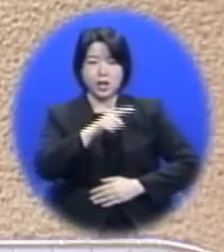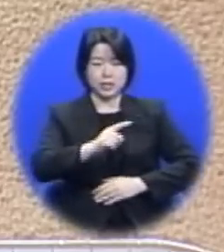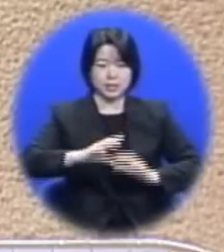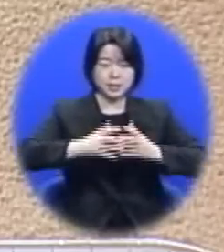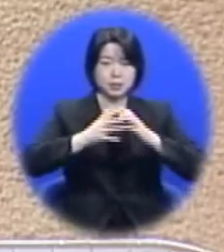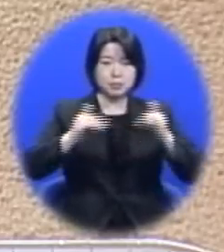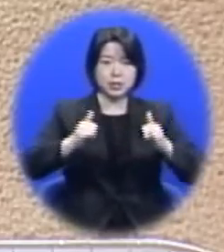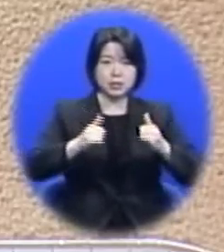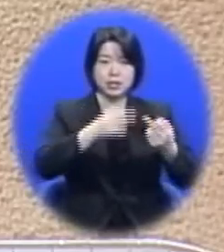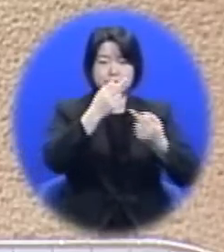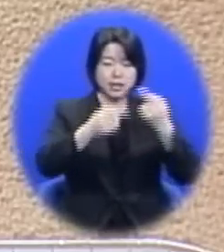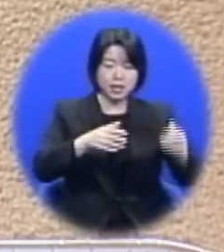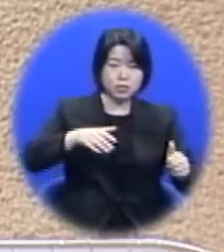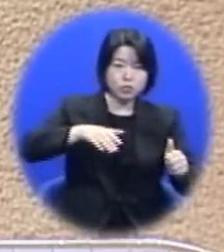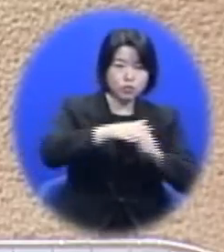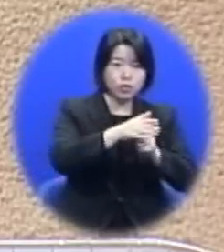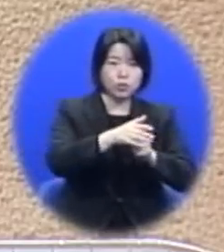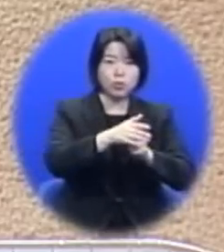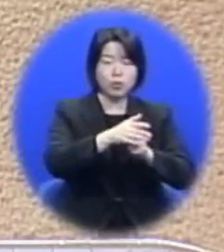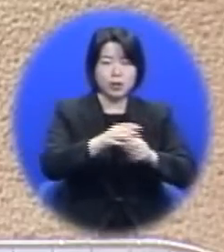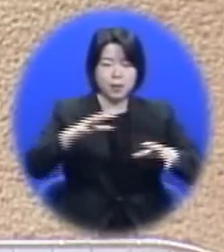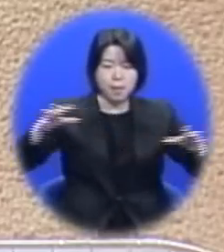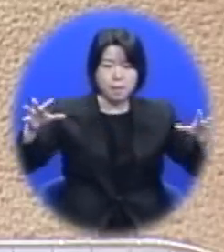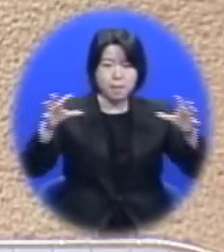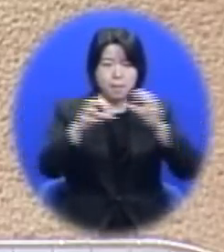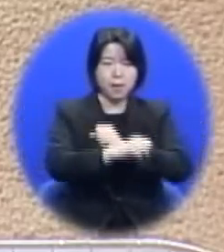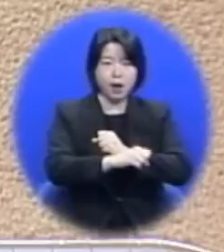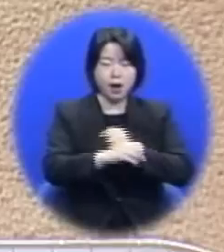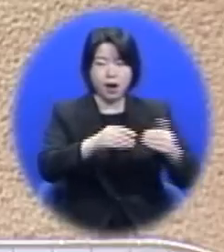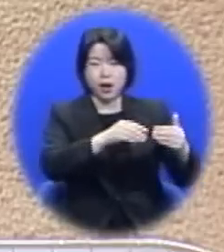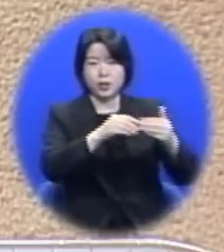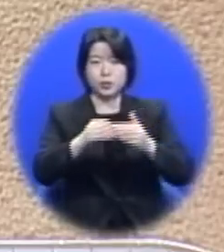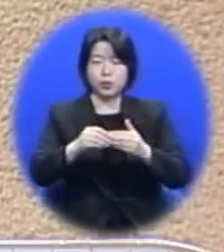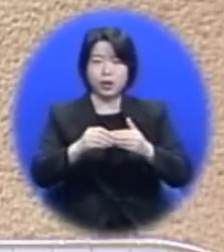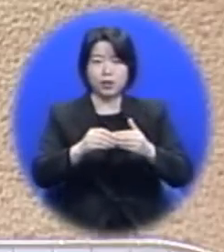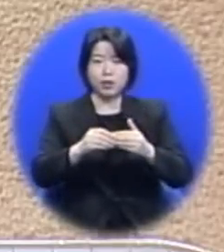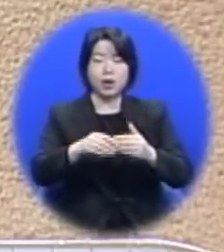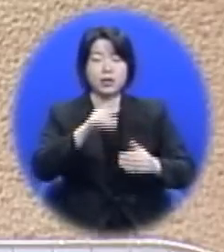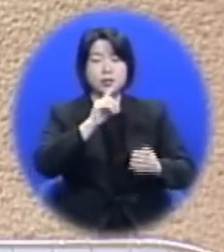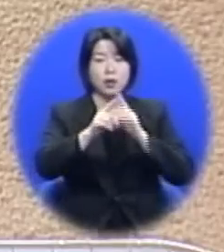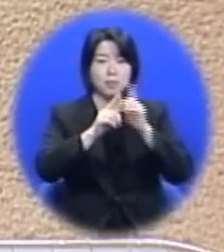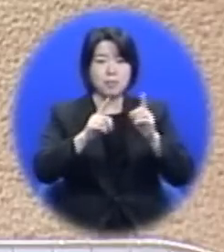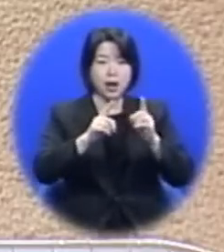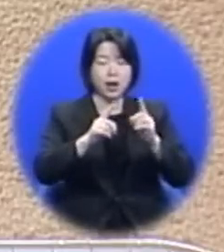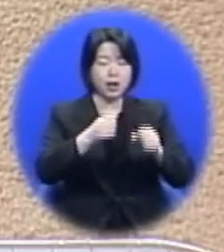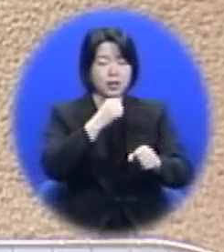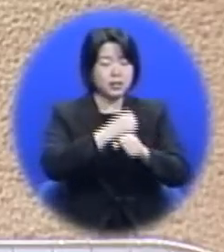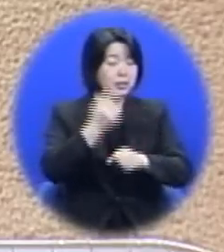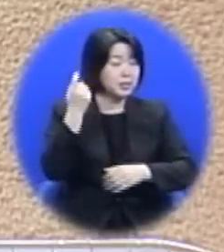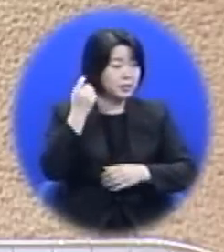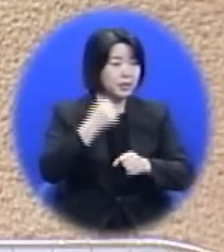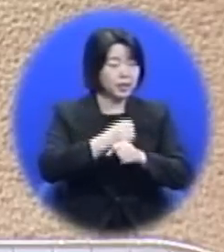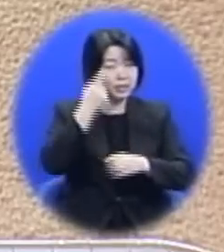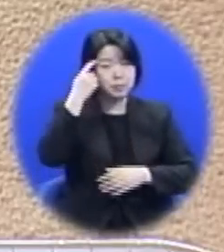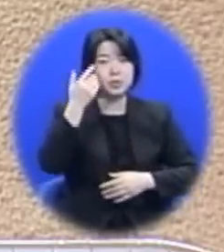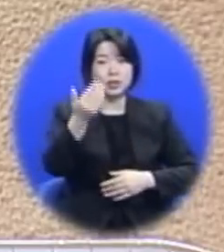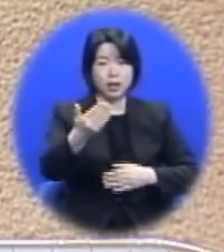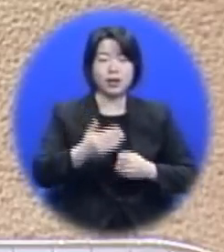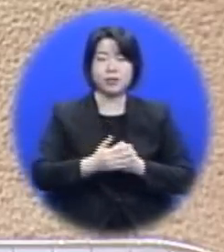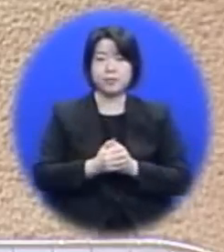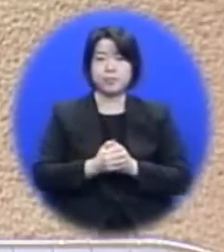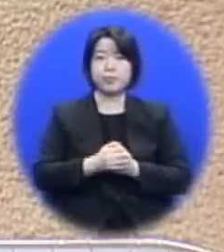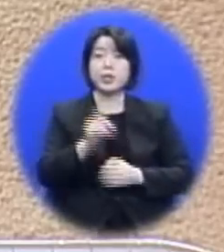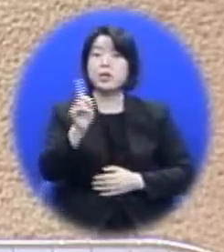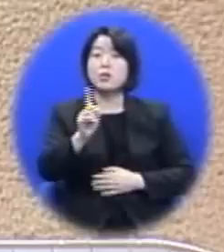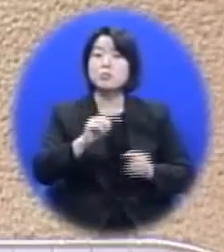백성을 산에서 죽이고 지면에서 진멸하려고 인도하여 내었다 하게 하려 하시나이까? 이게